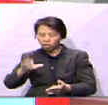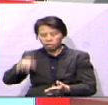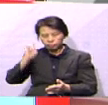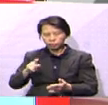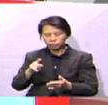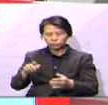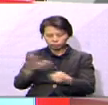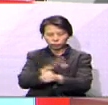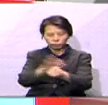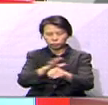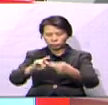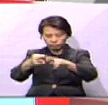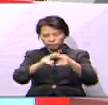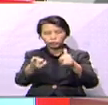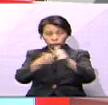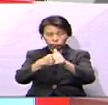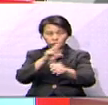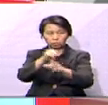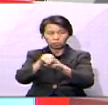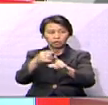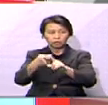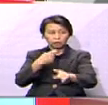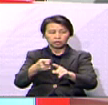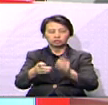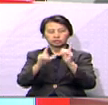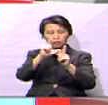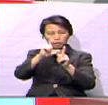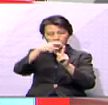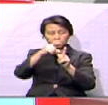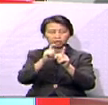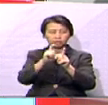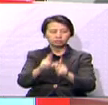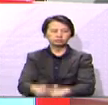perlu dipenuhi dan dibaik pulih termasuk dari segi aspek teknikal.